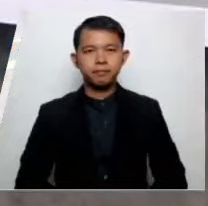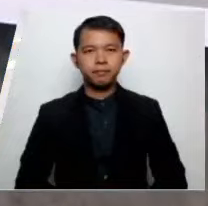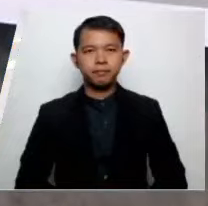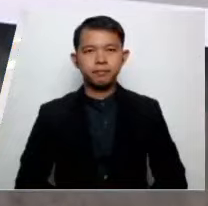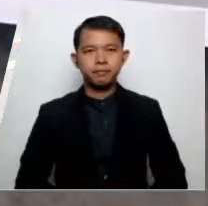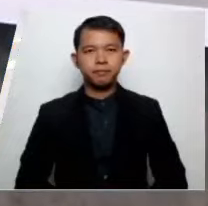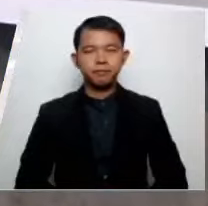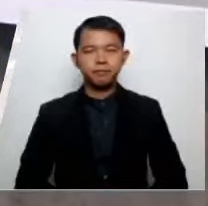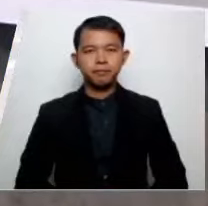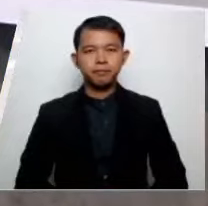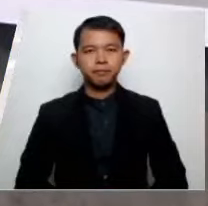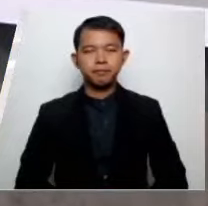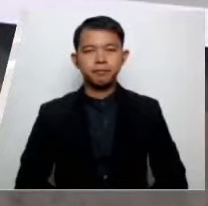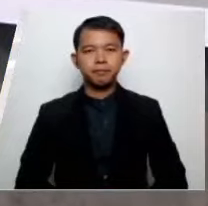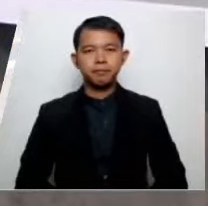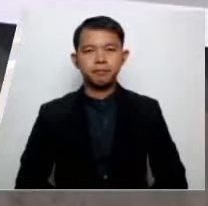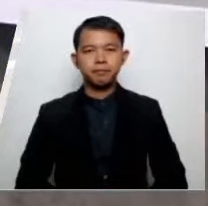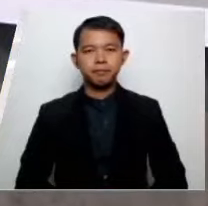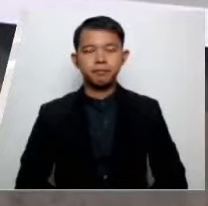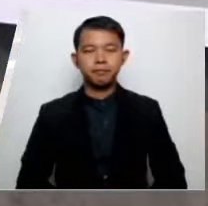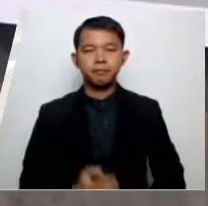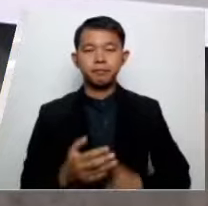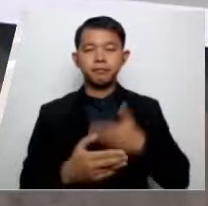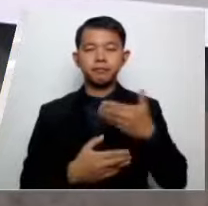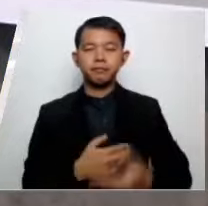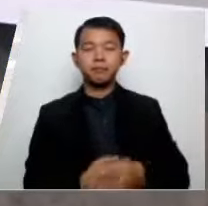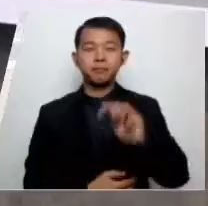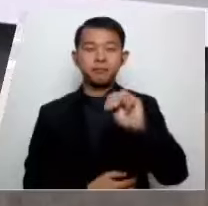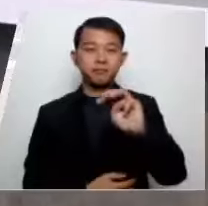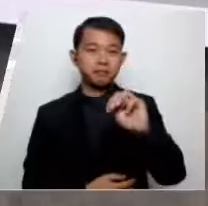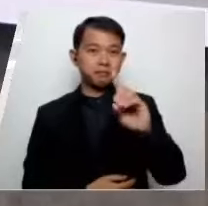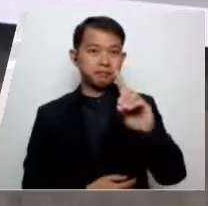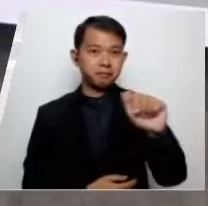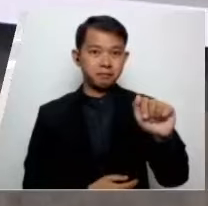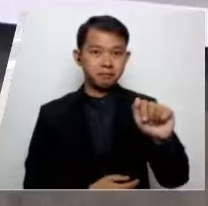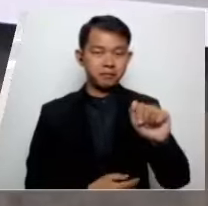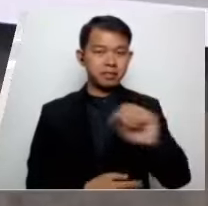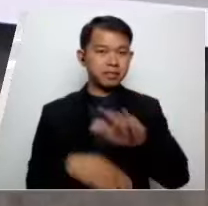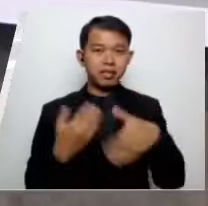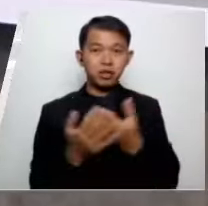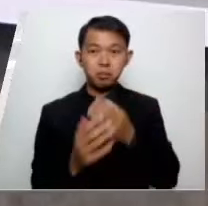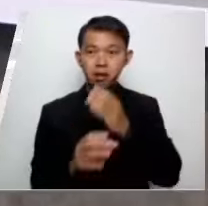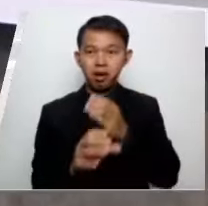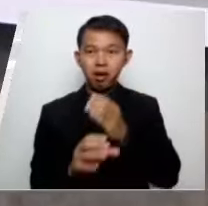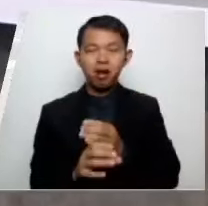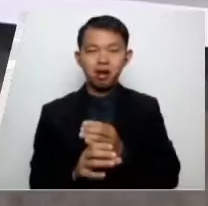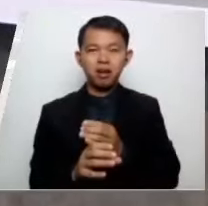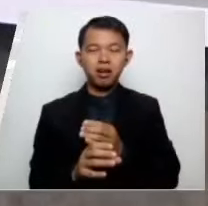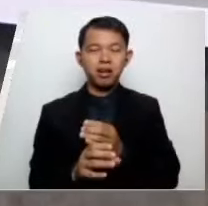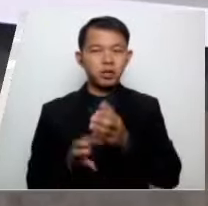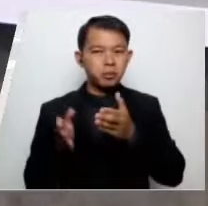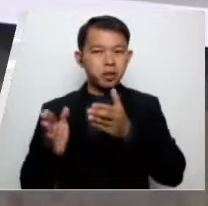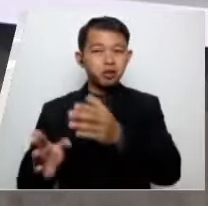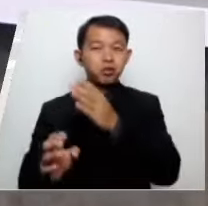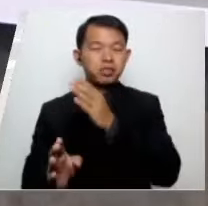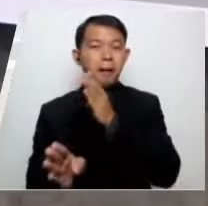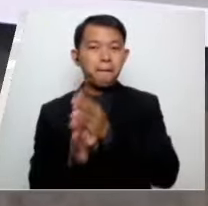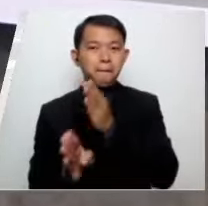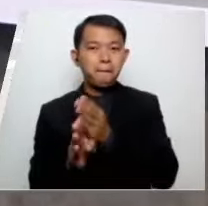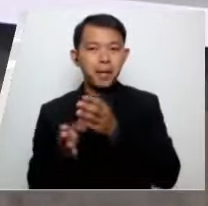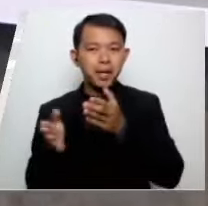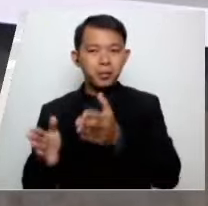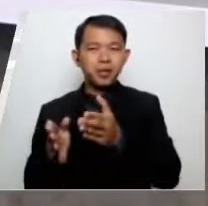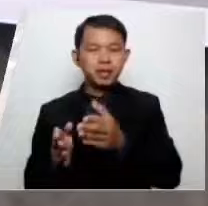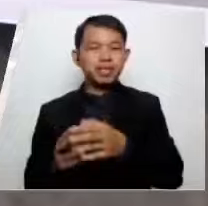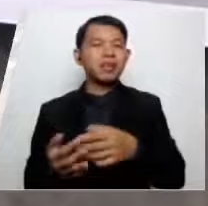sinita tinik kita ng MMDA ang mga sasakyang dumaan sa Edsa busway kahit bawal kabilang dito ang ilang sasakyang pag-aari umano ng ilang